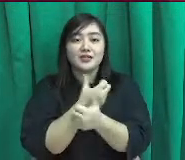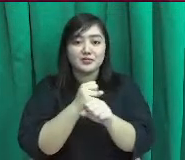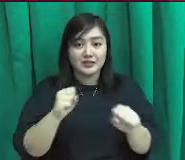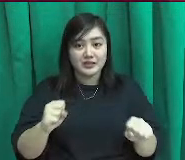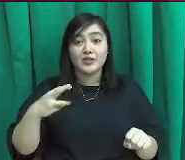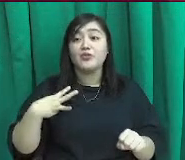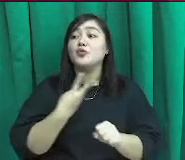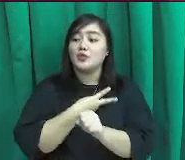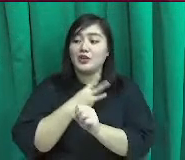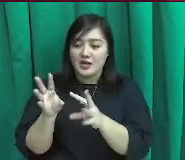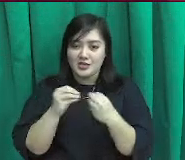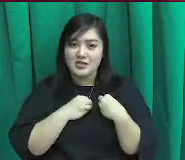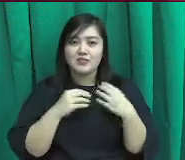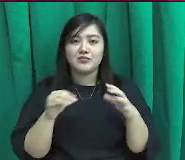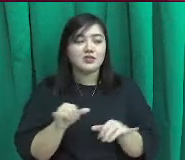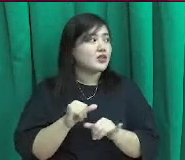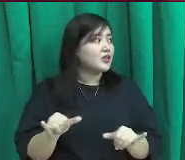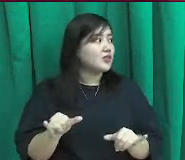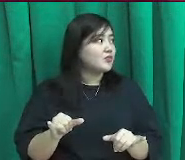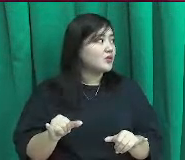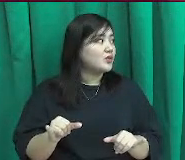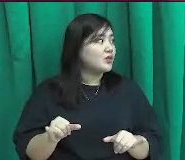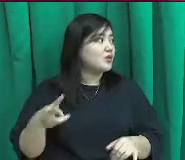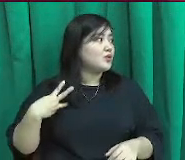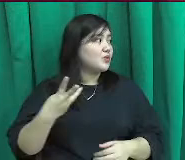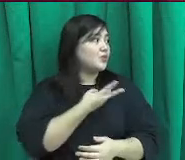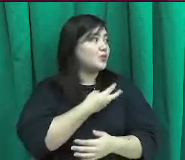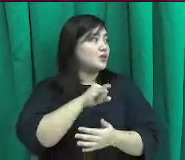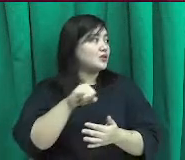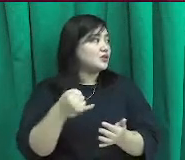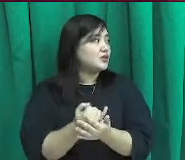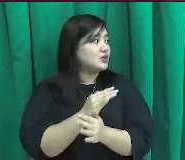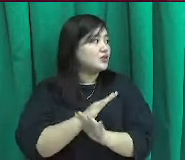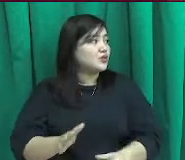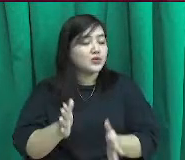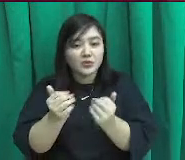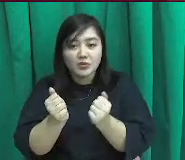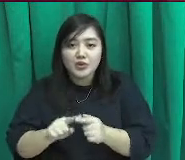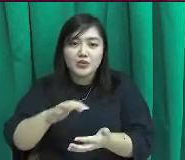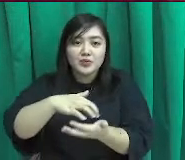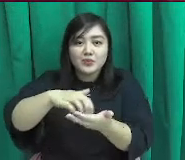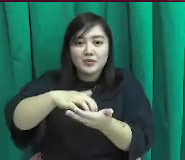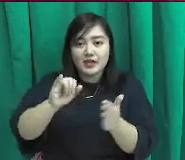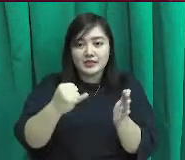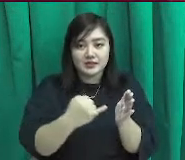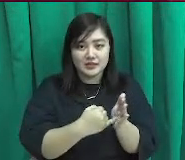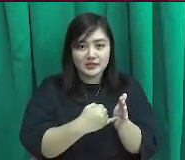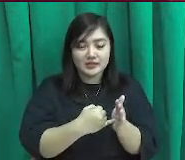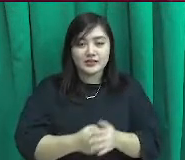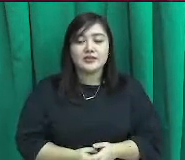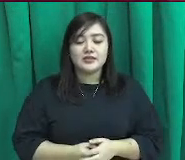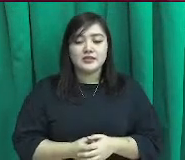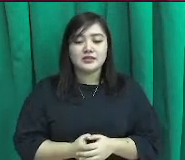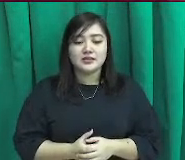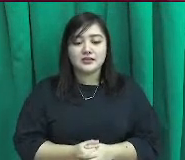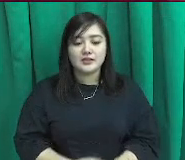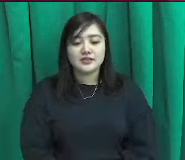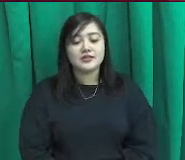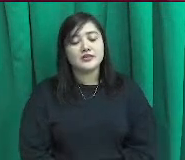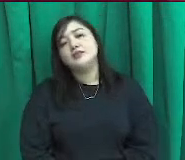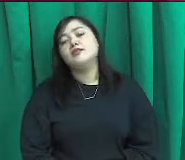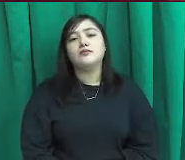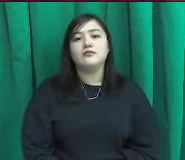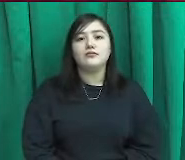Yeah. Ang ayaw lang natin, ang i-practice ito. Yeah, that's right. At, yun, isa sa mga nakita ko. Mm-hmm. And then, pagdating naman po